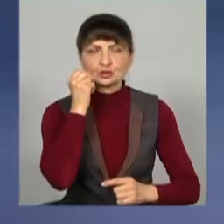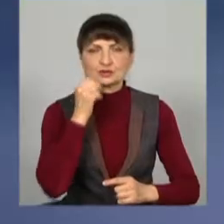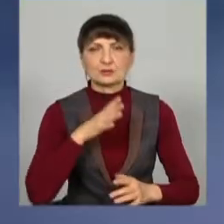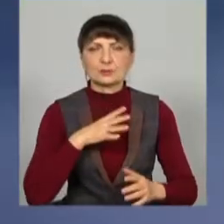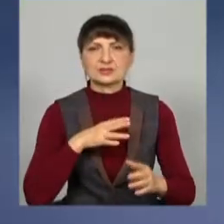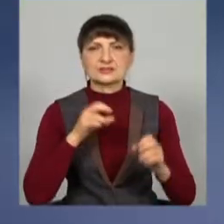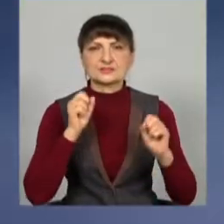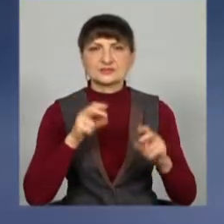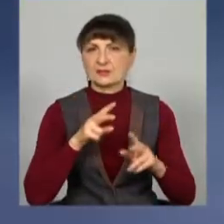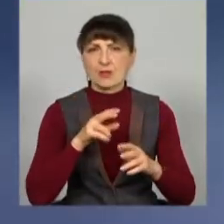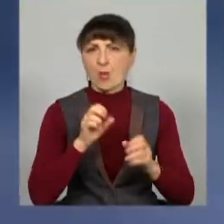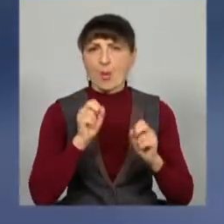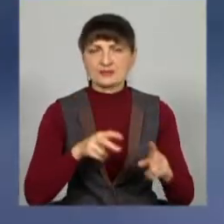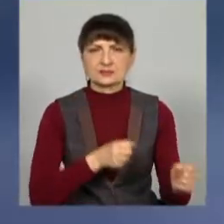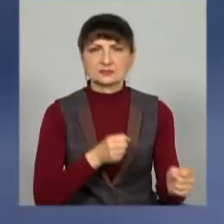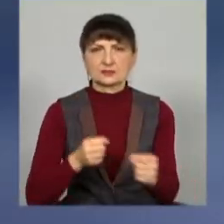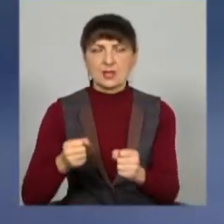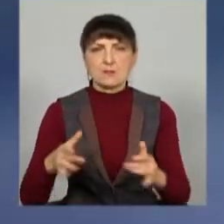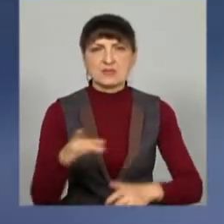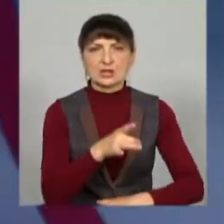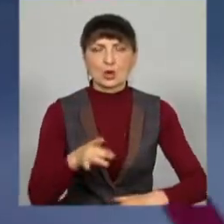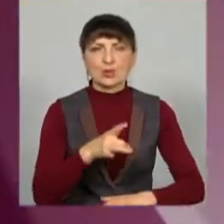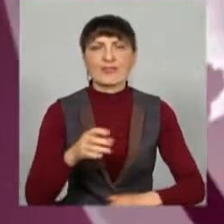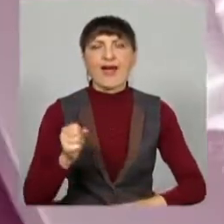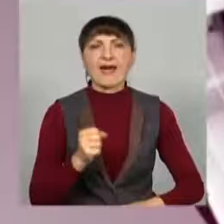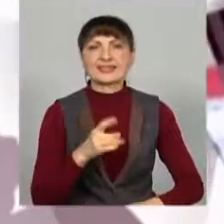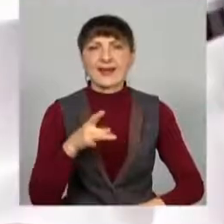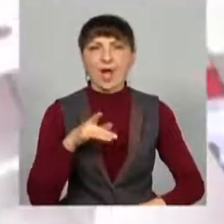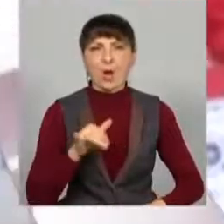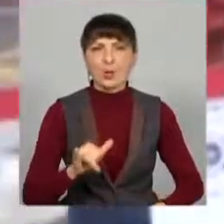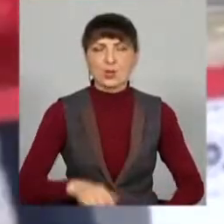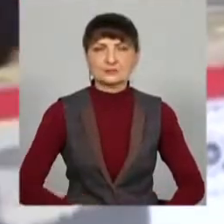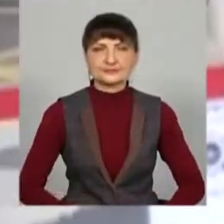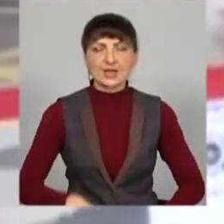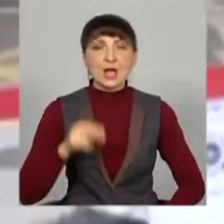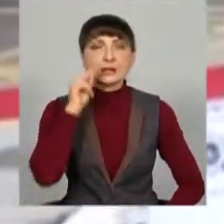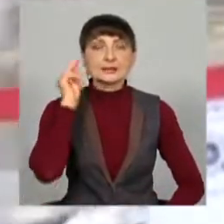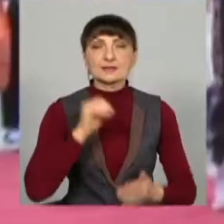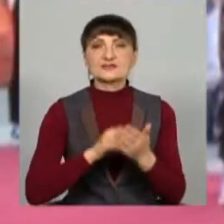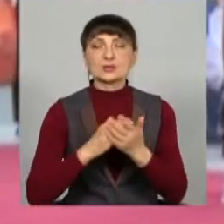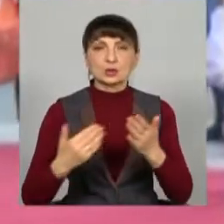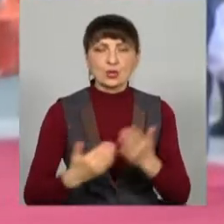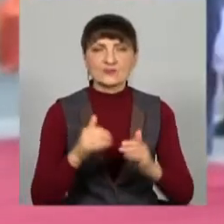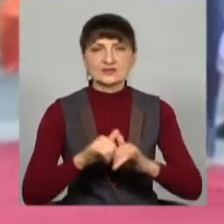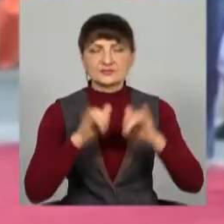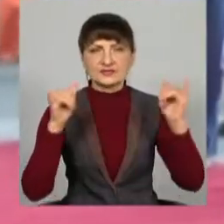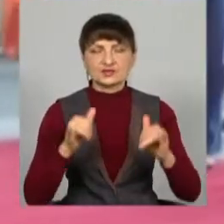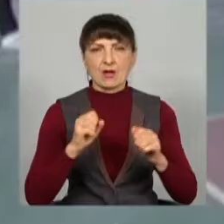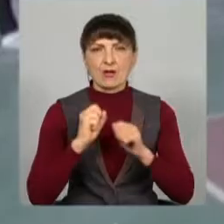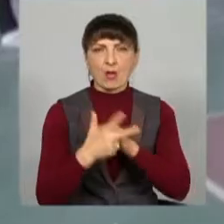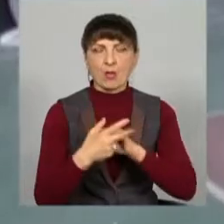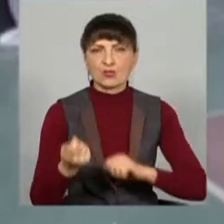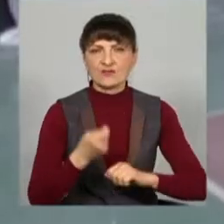открывшего смертельный огонь в одном из микрорайонов Атырау. В Китае зафиксирована новая вспышка коронавируса,